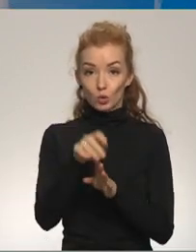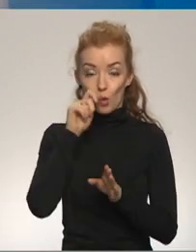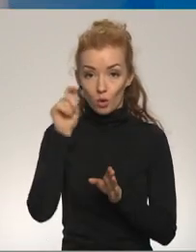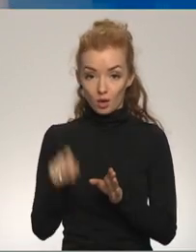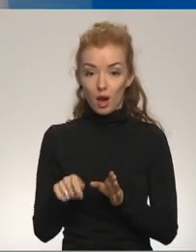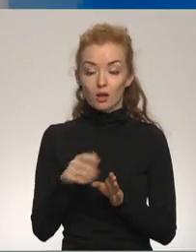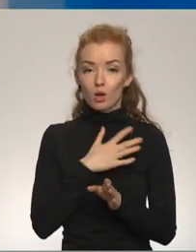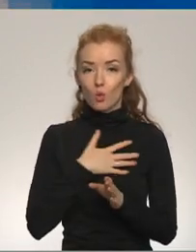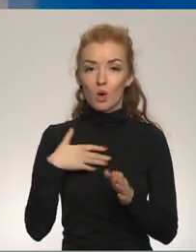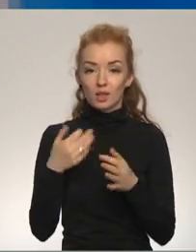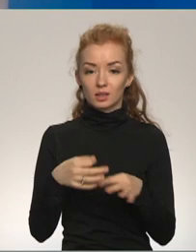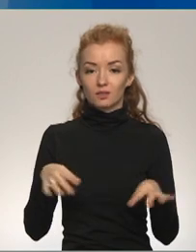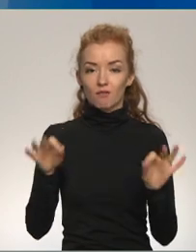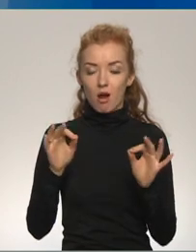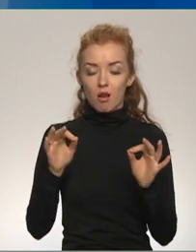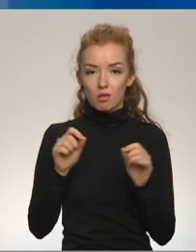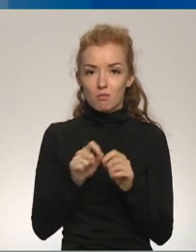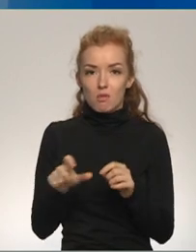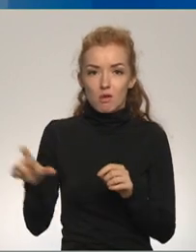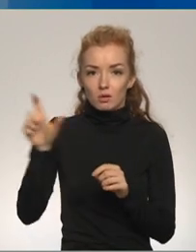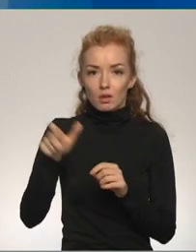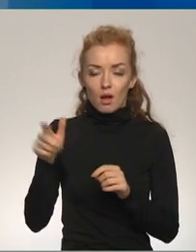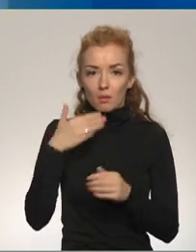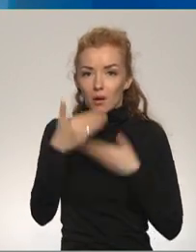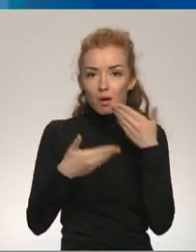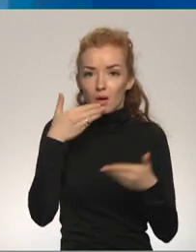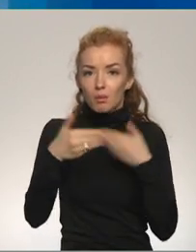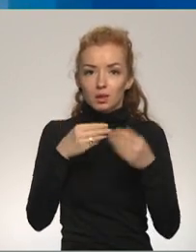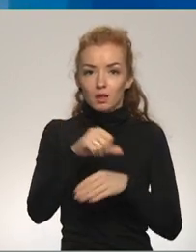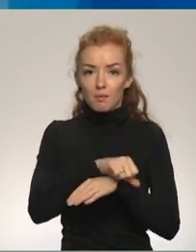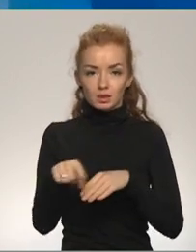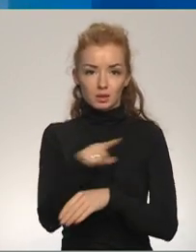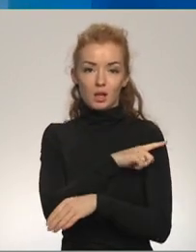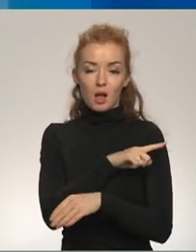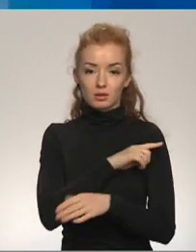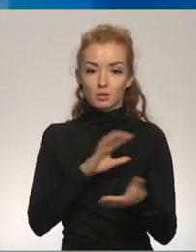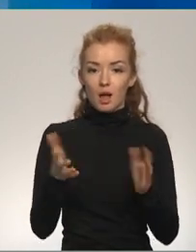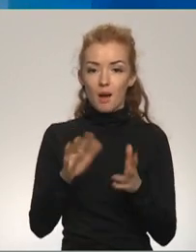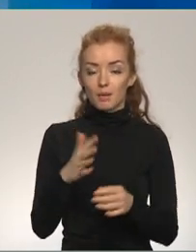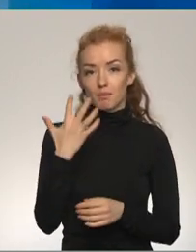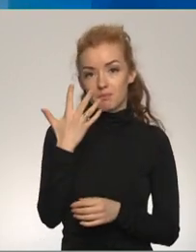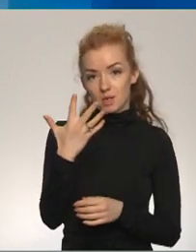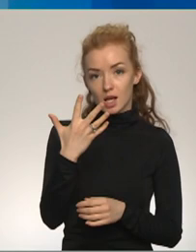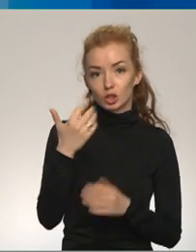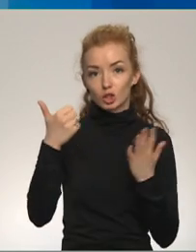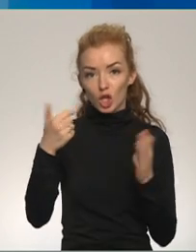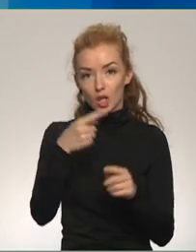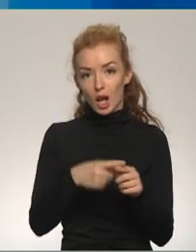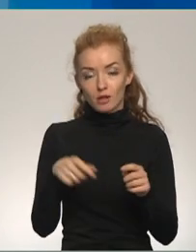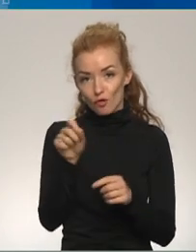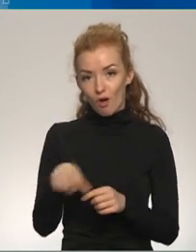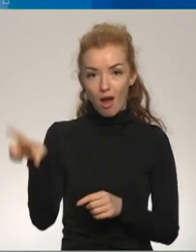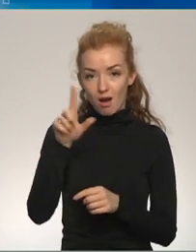Ukrainu, ļoti būtiski ir augusi interesi par iestāšanos zemesardzē. Pēc viņa aplēsēm tās ir 5-6 reizes augstāk